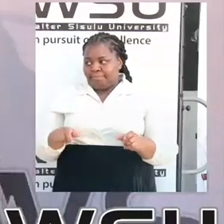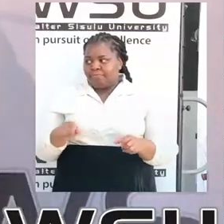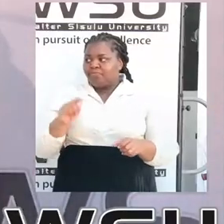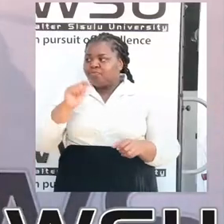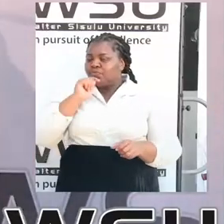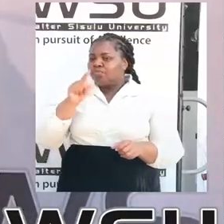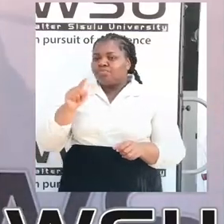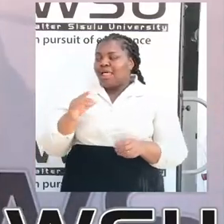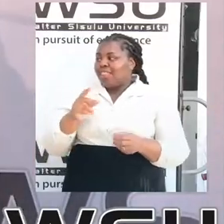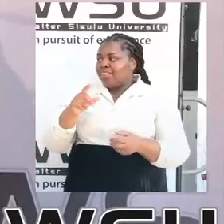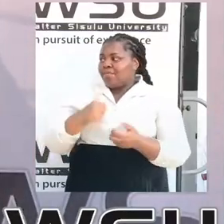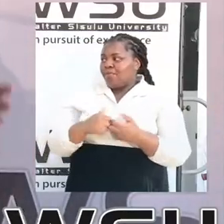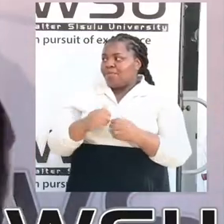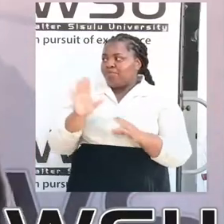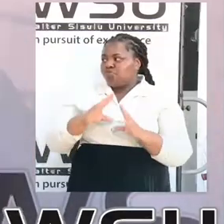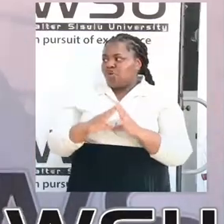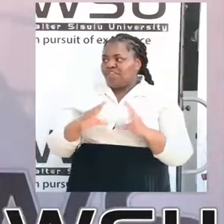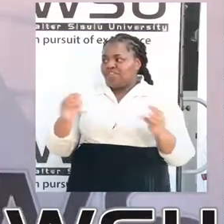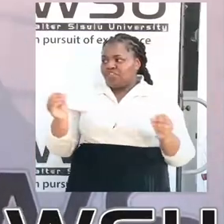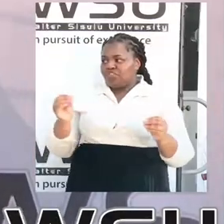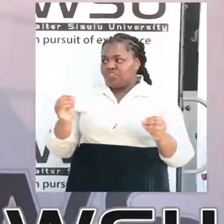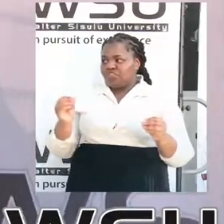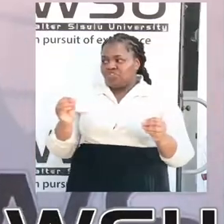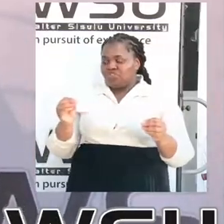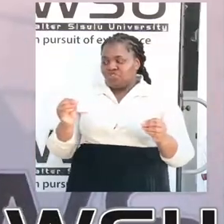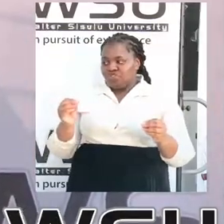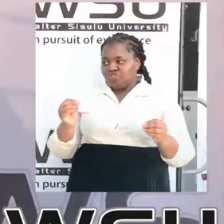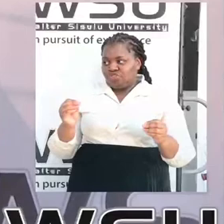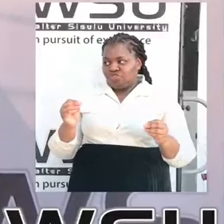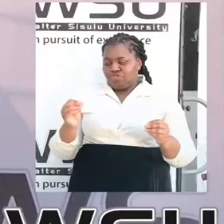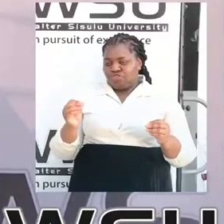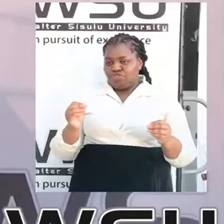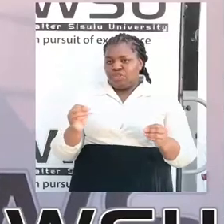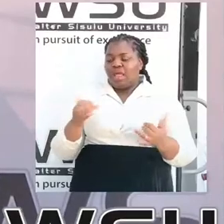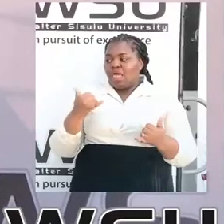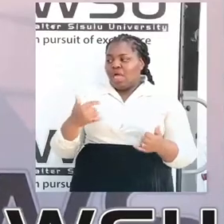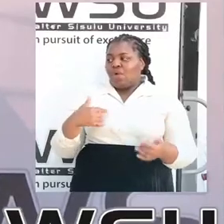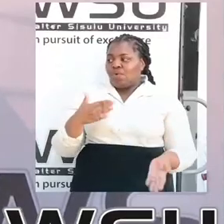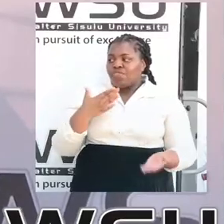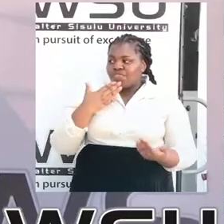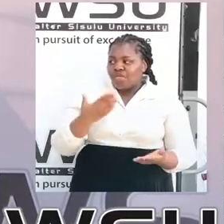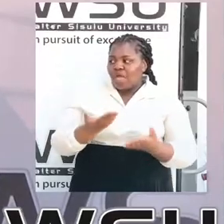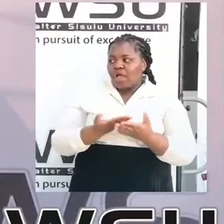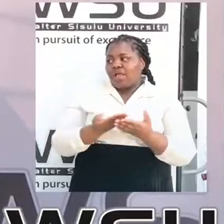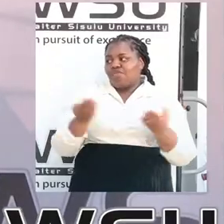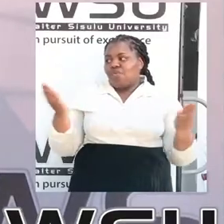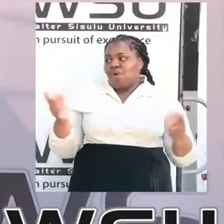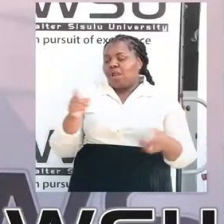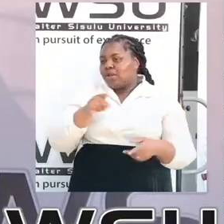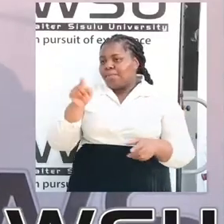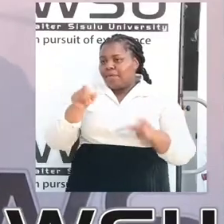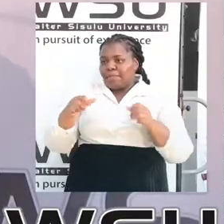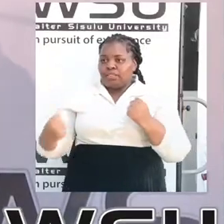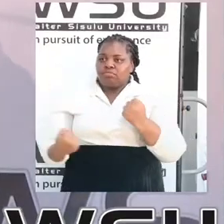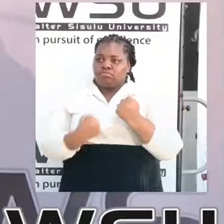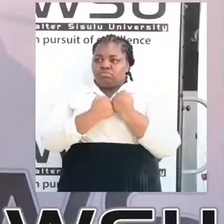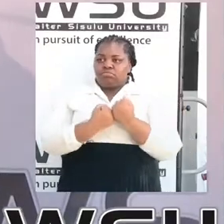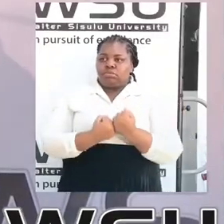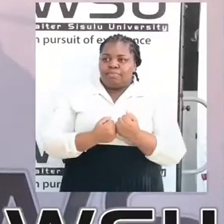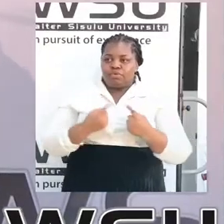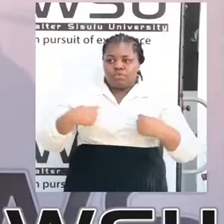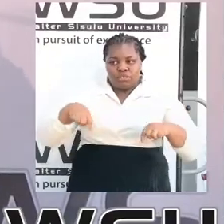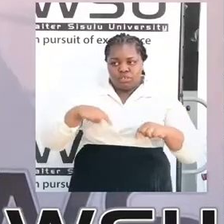aluyigqibanga le ngxaki olutshintshwana lwenzekileyo kodwa siyababulela bonke abantu abathe bafaka inkxaso